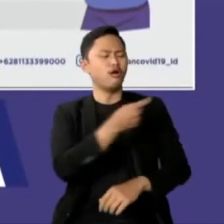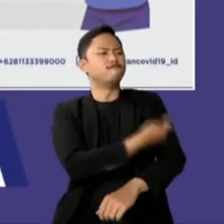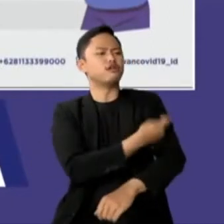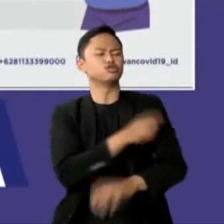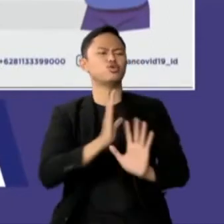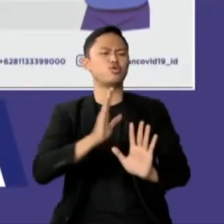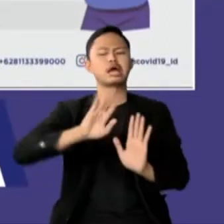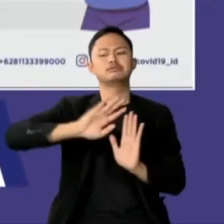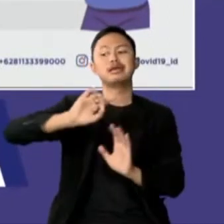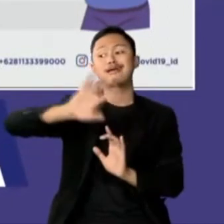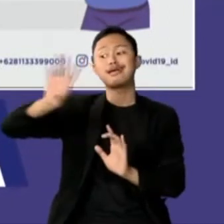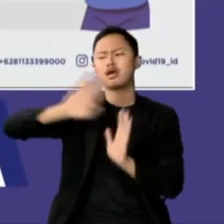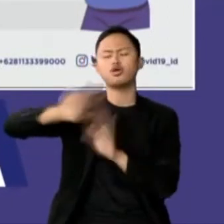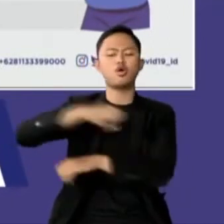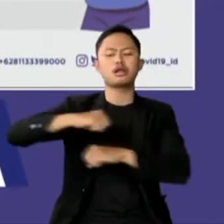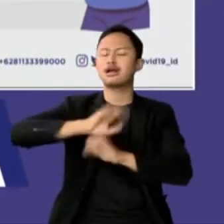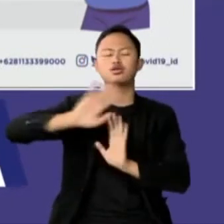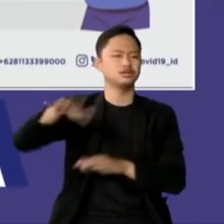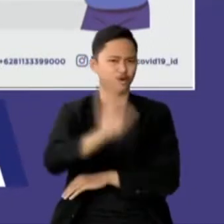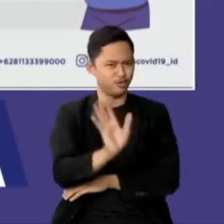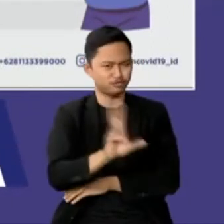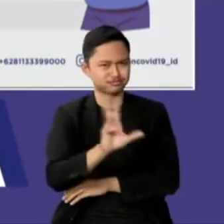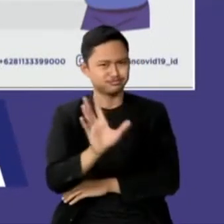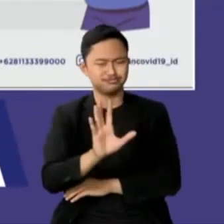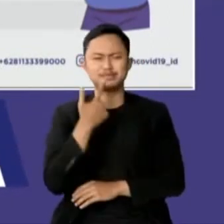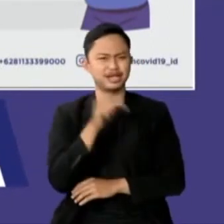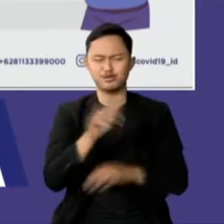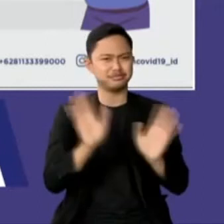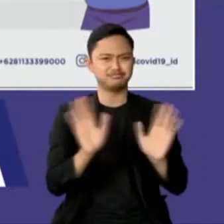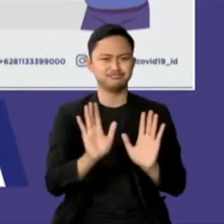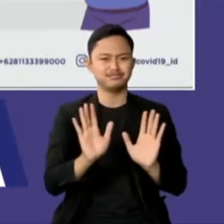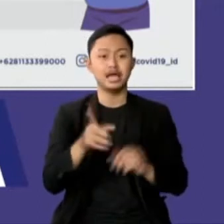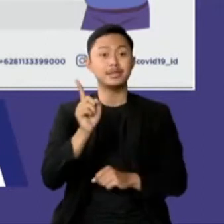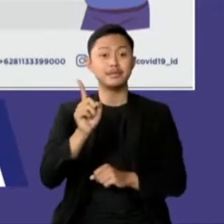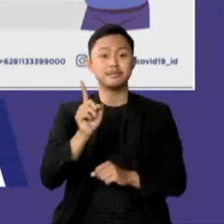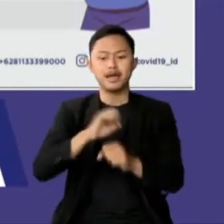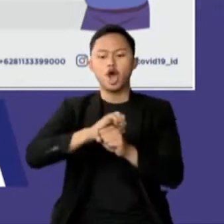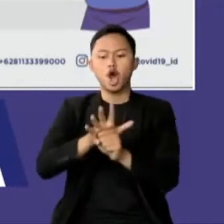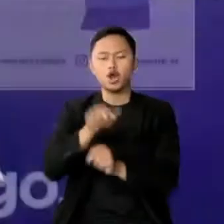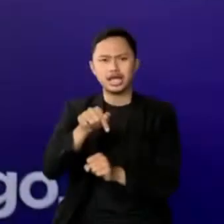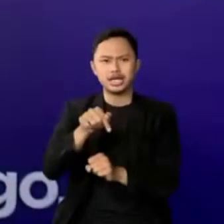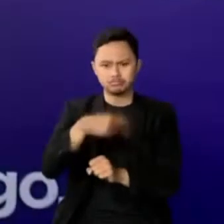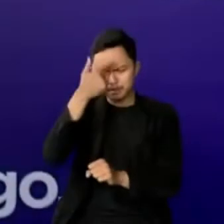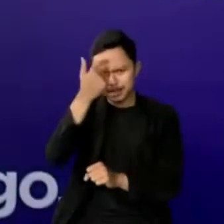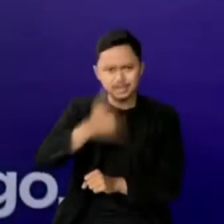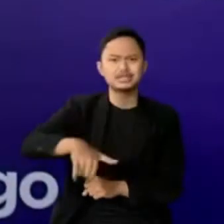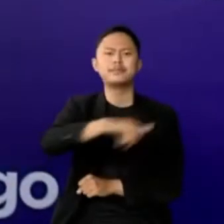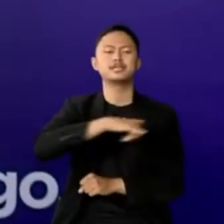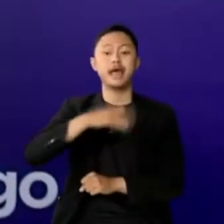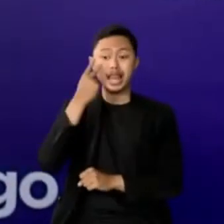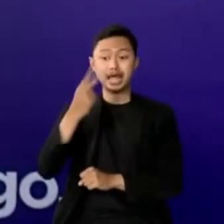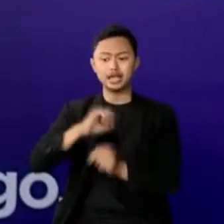gara-gara ah sudah ada vaksin yasudah saya enggak usah olahraga lagi nggak bisa begitu virus ini kita perlu belajar bersama